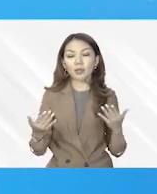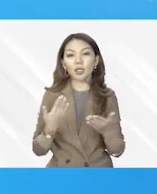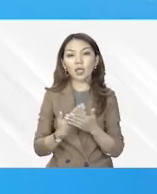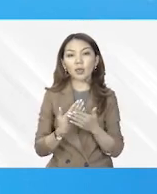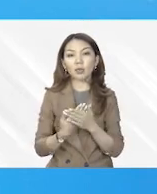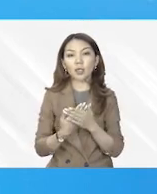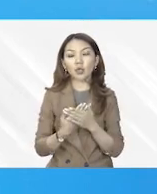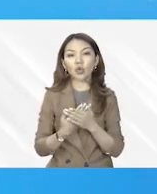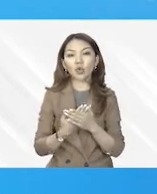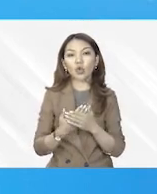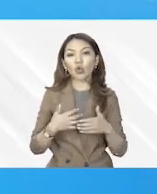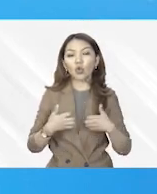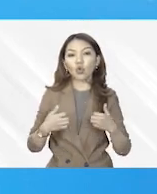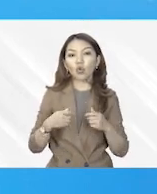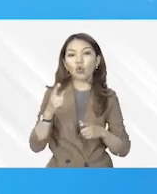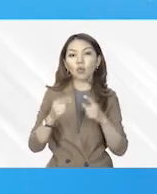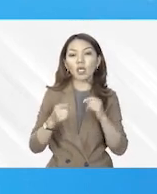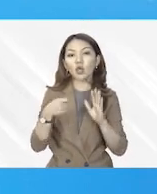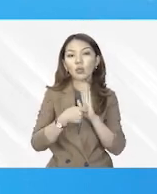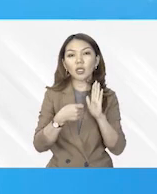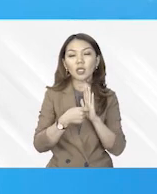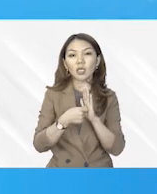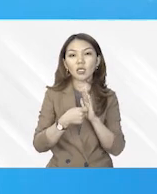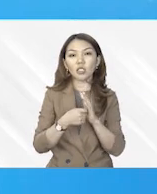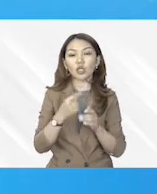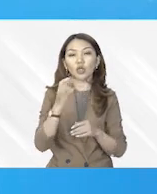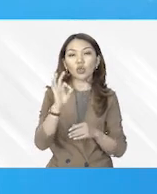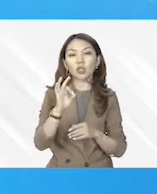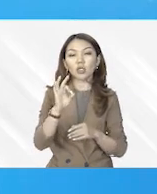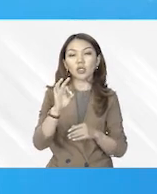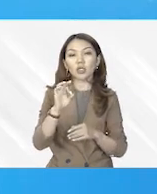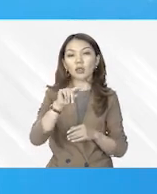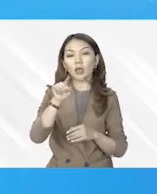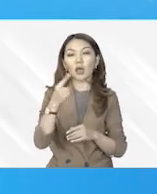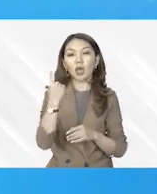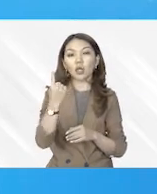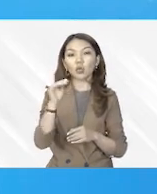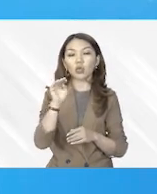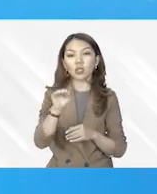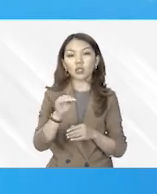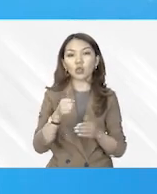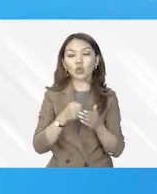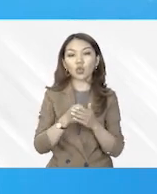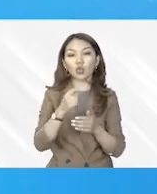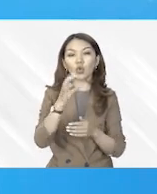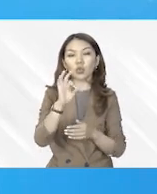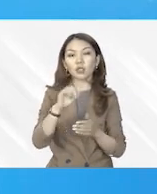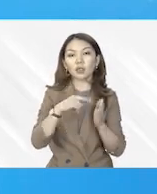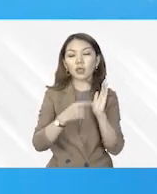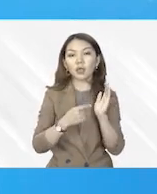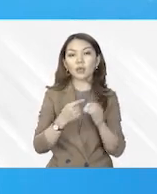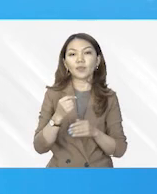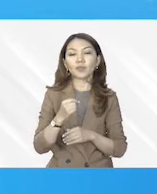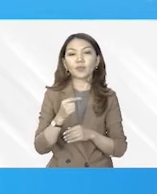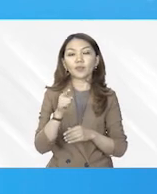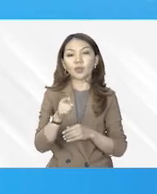Например, у млекопитающих они составляют 0,1 до 0,8